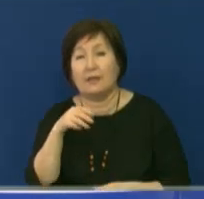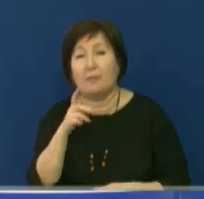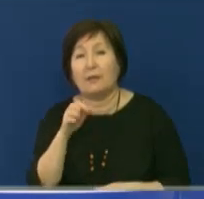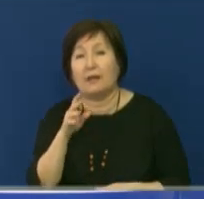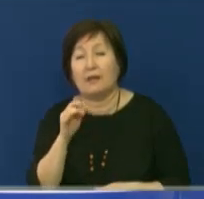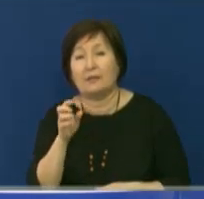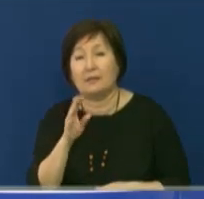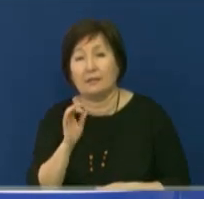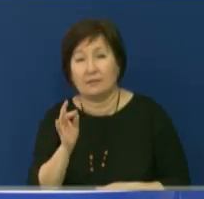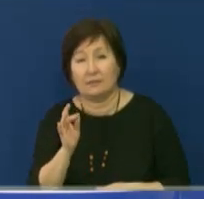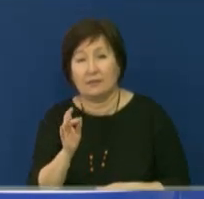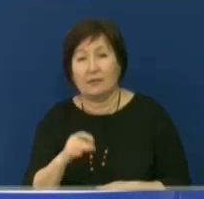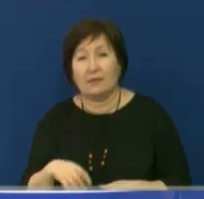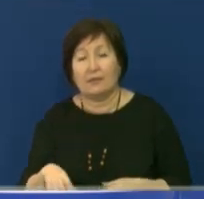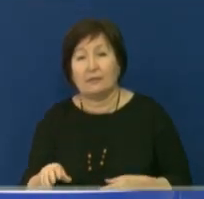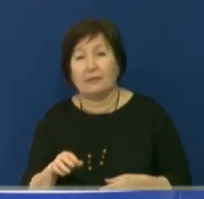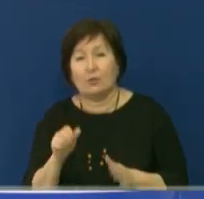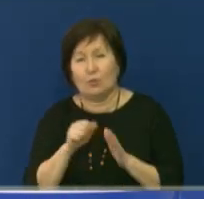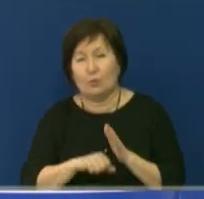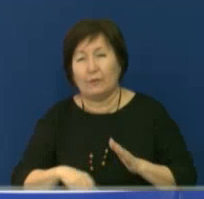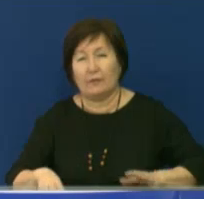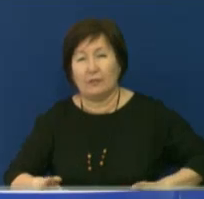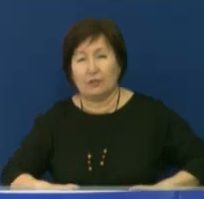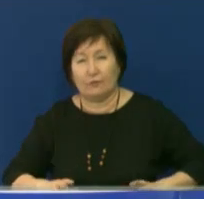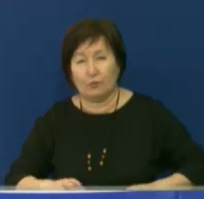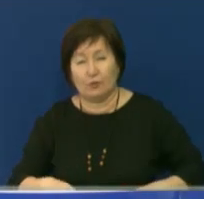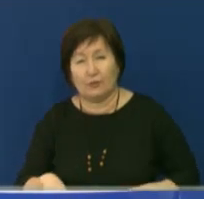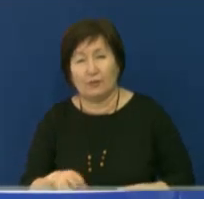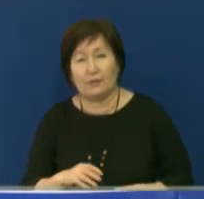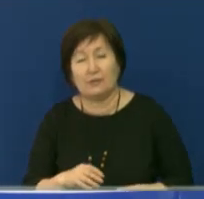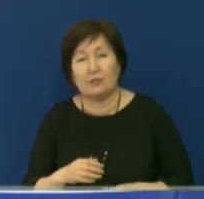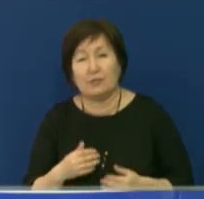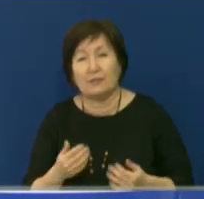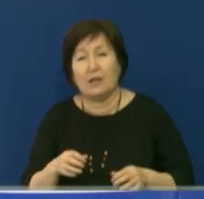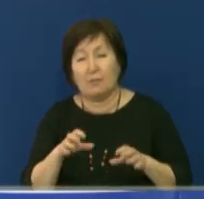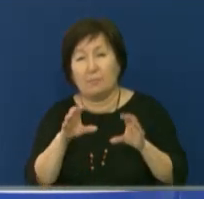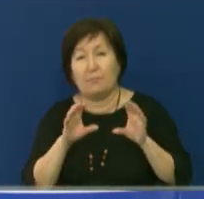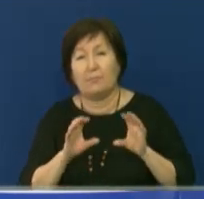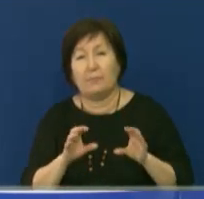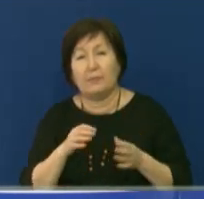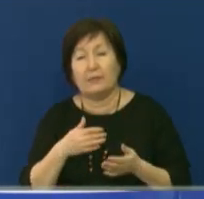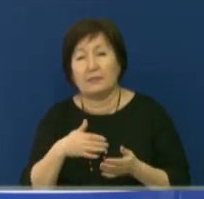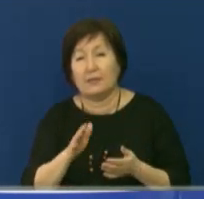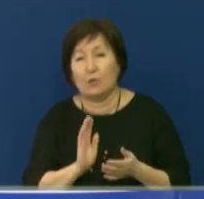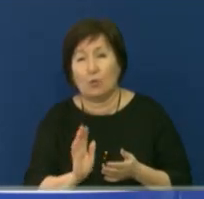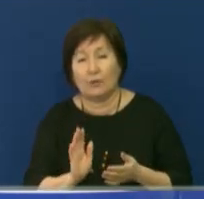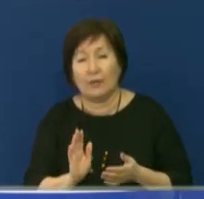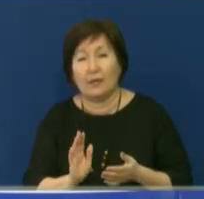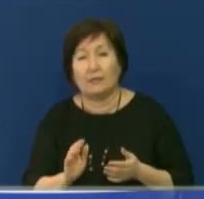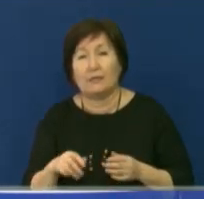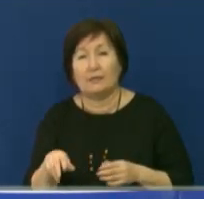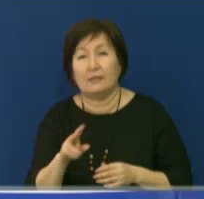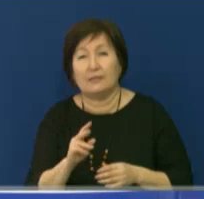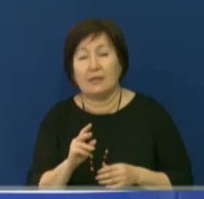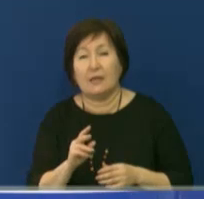қарашаның 19-ы аралығында өткізілетін шара аясында аймақ көлдерінде табиғатты заңсыз пайдалануға бақылау күшейтіліп, рейдтер жүргізілуде.